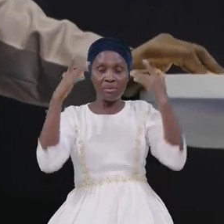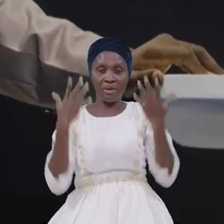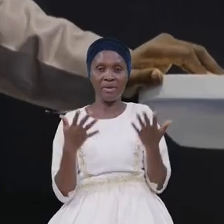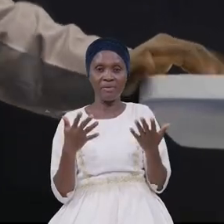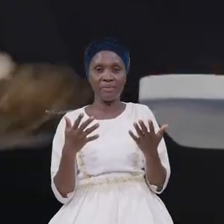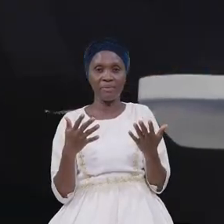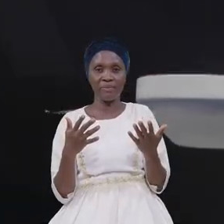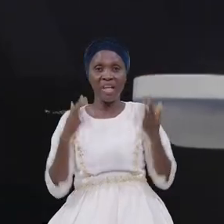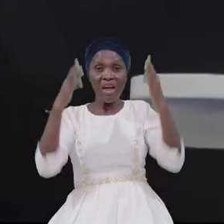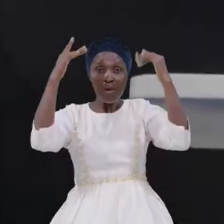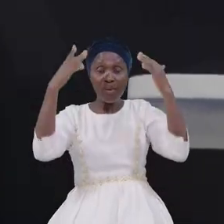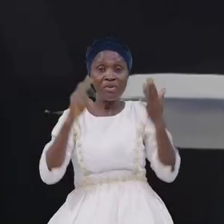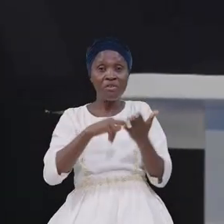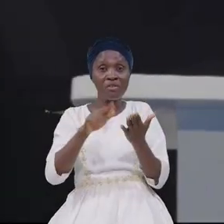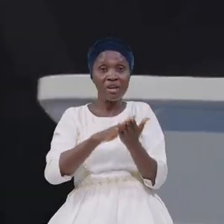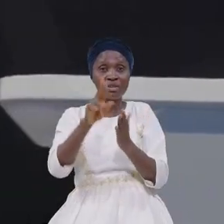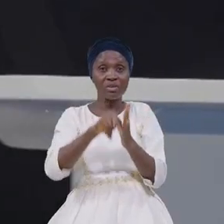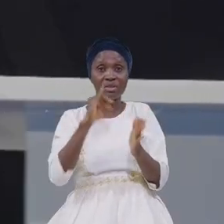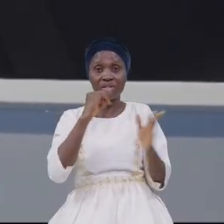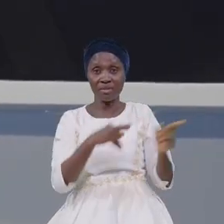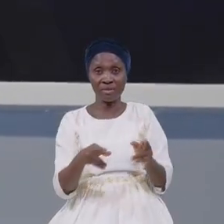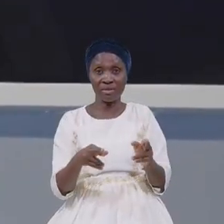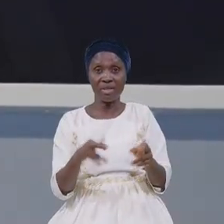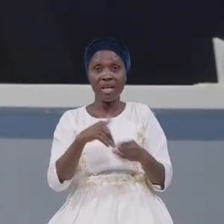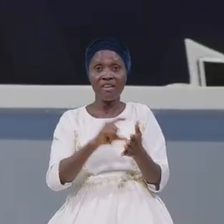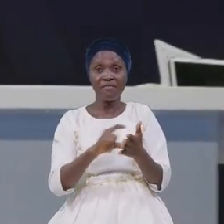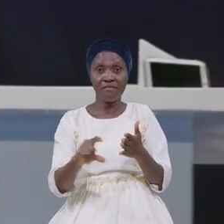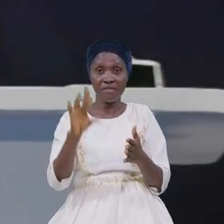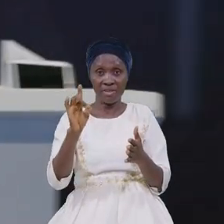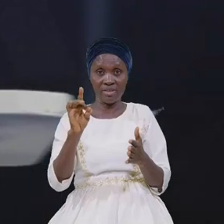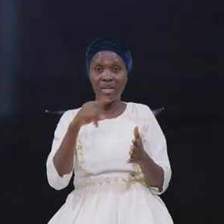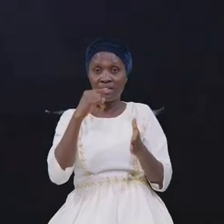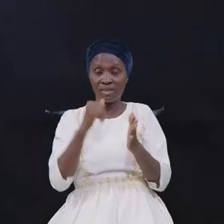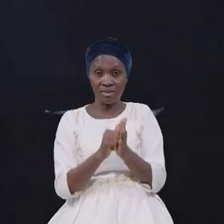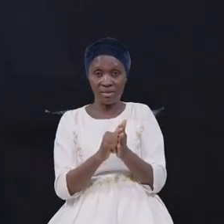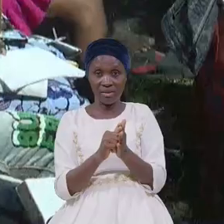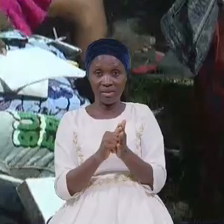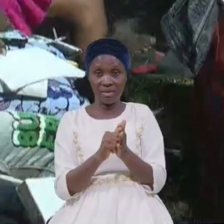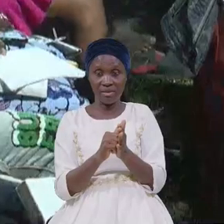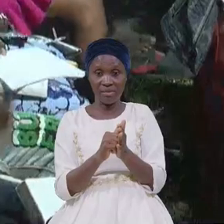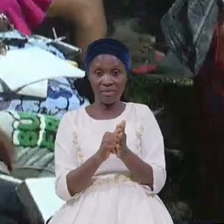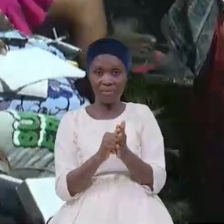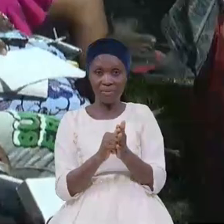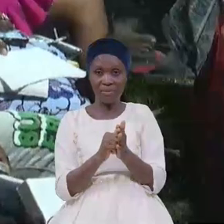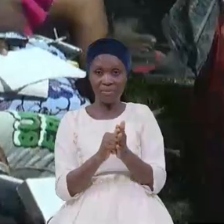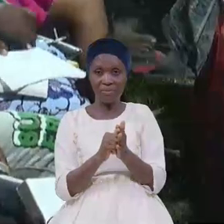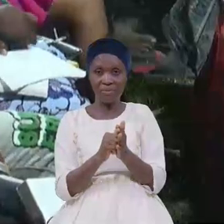justice est prête pour vous. Le verset 8. Vous aussi,